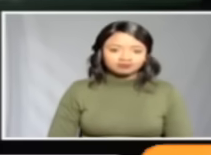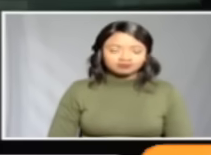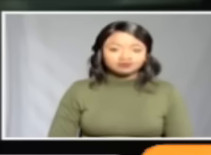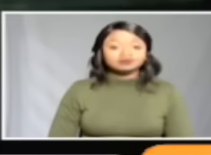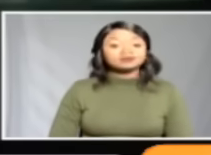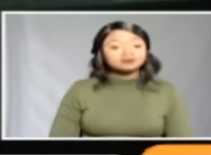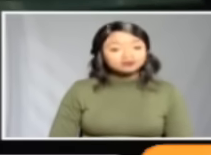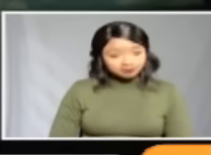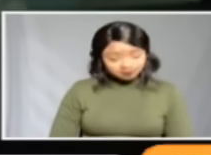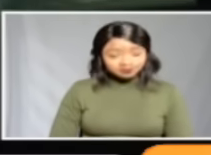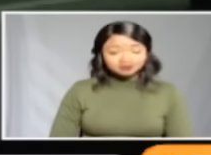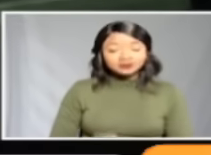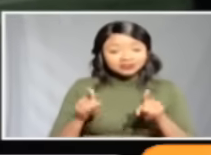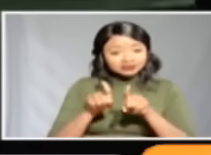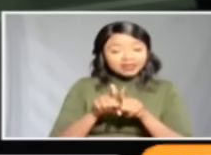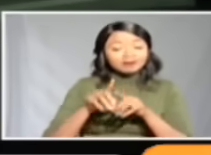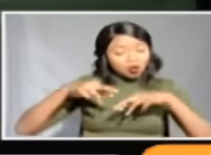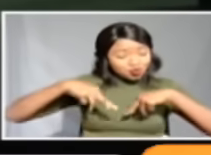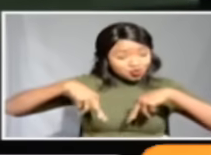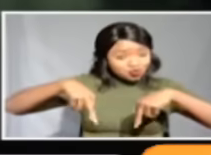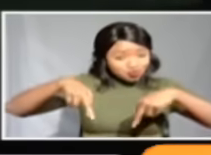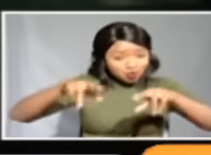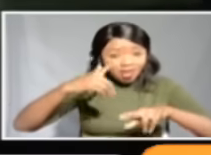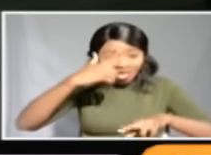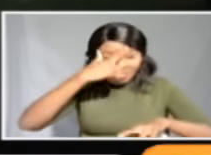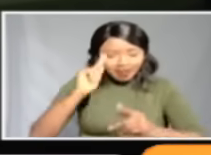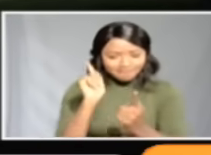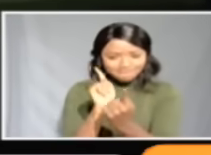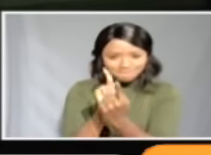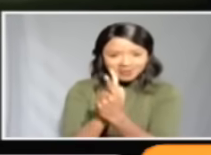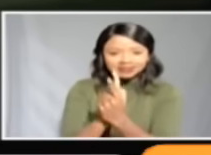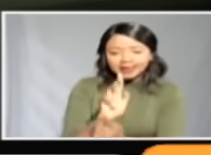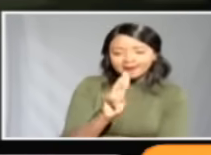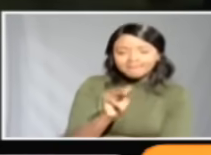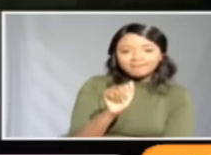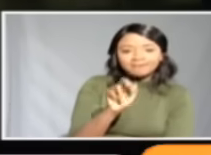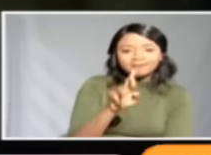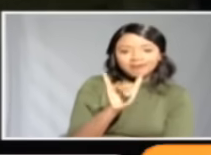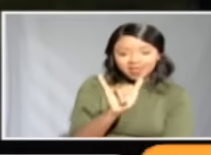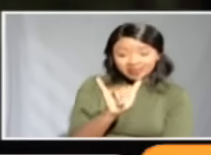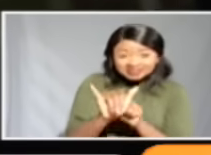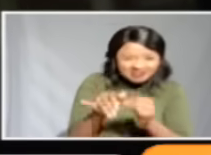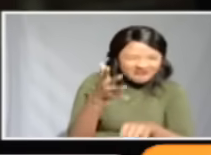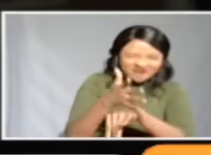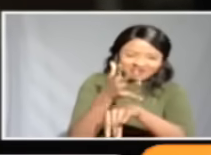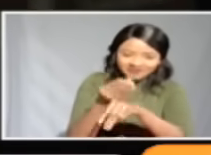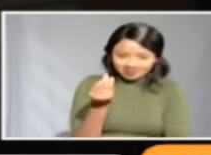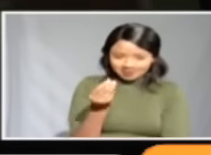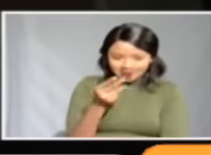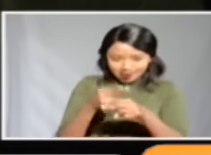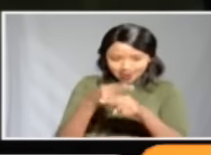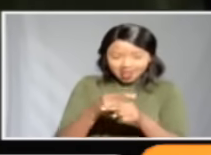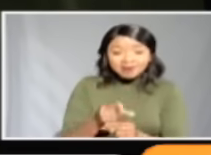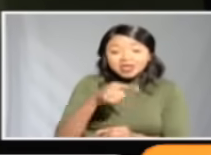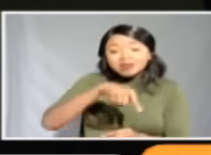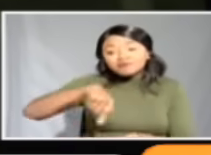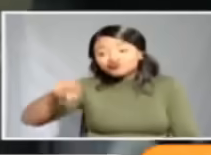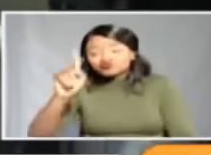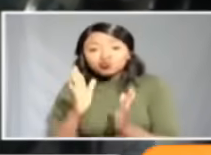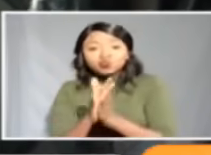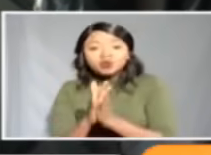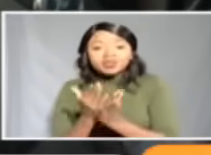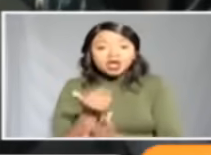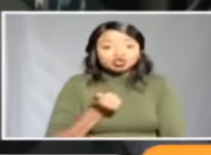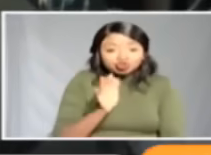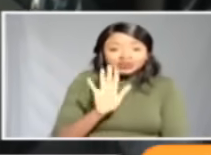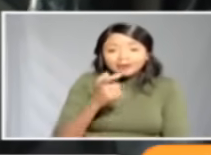Tena katika barabara kuu ya Thika nikakutana na Mary, sio jina lake kamili. Anampeleka mtoto wake mwenye umri wa